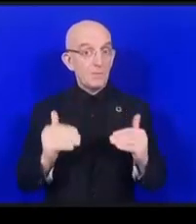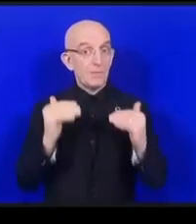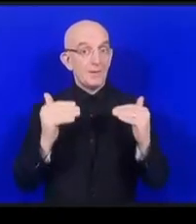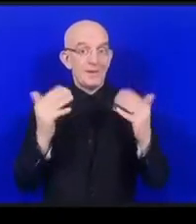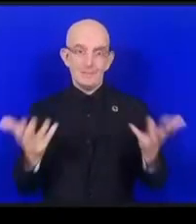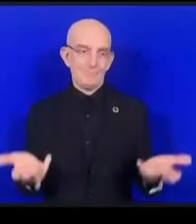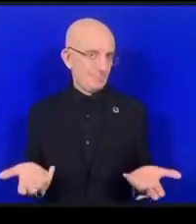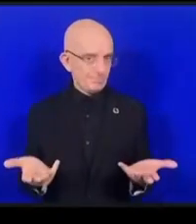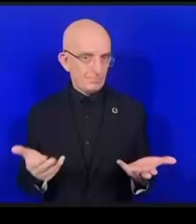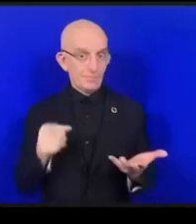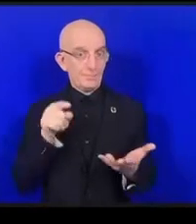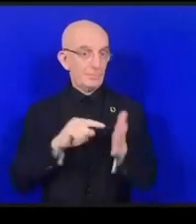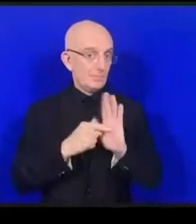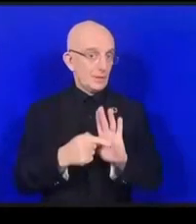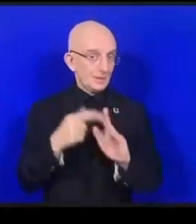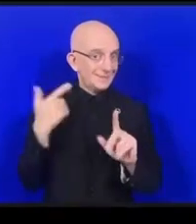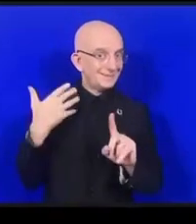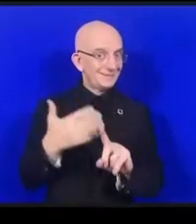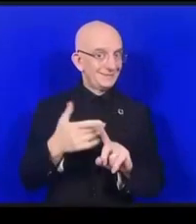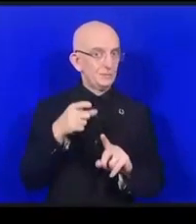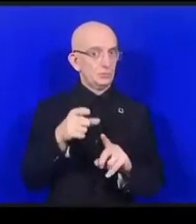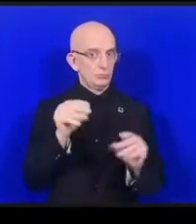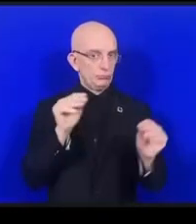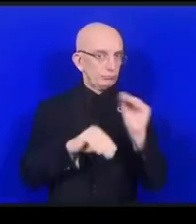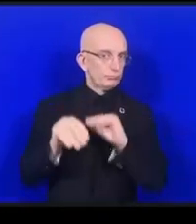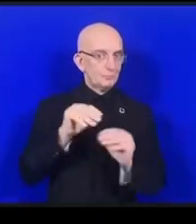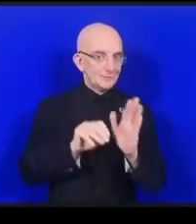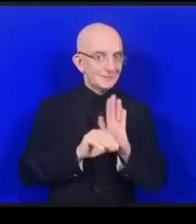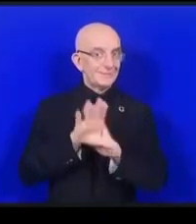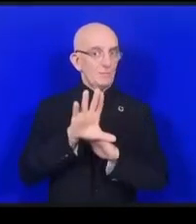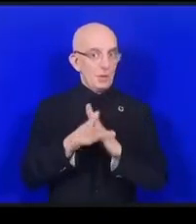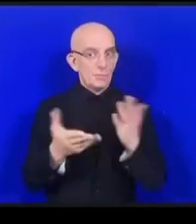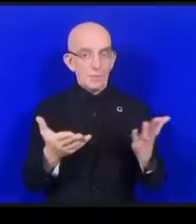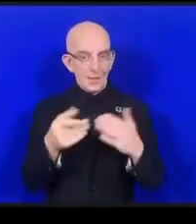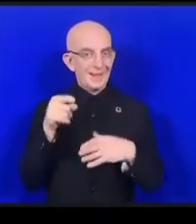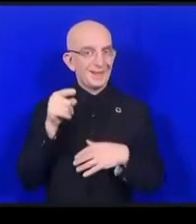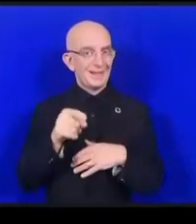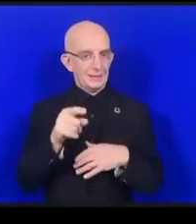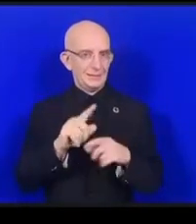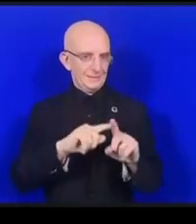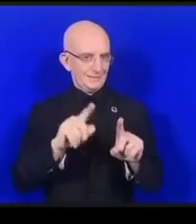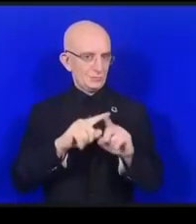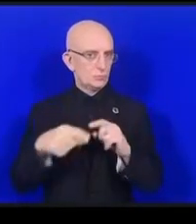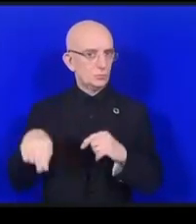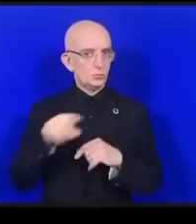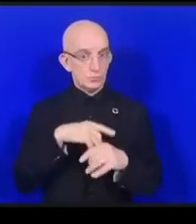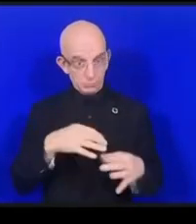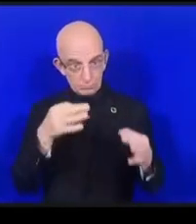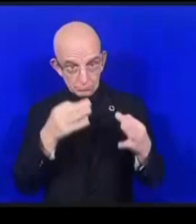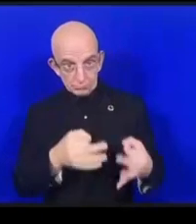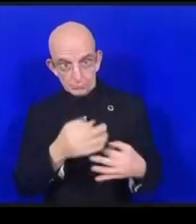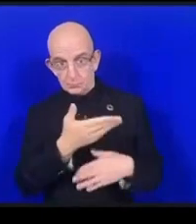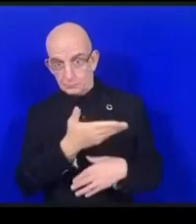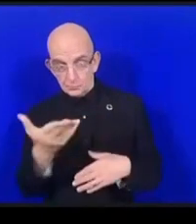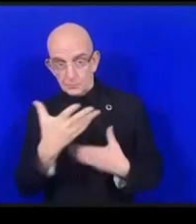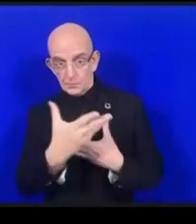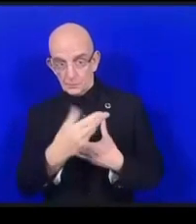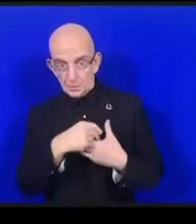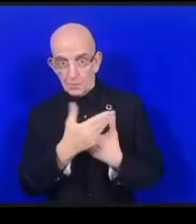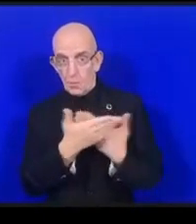система может быть улучшены если вы будете изучать примеры если вы будете опираться на